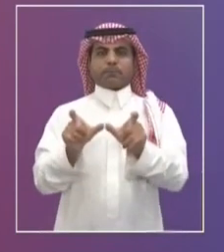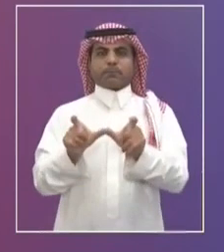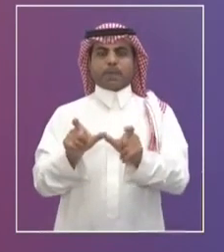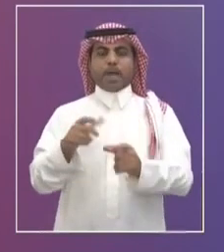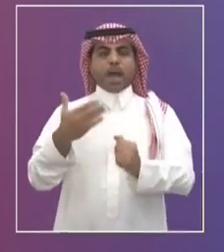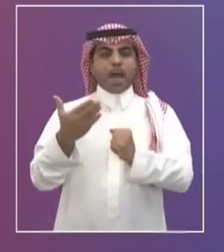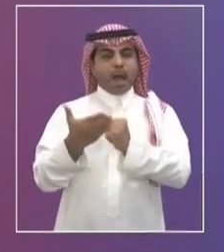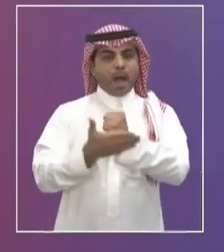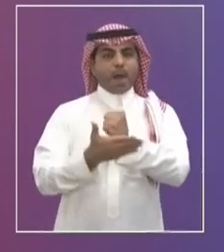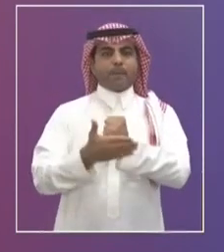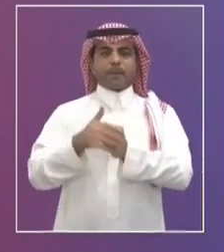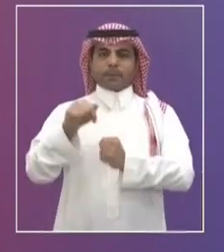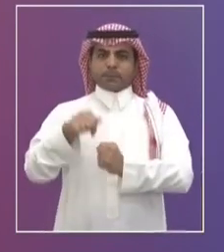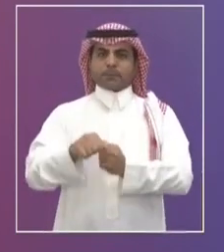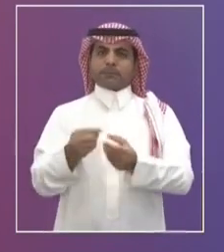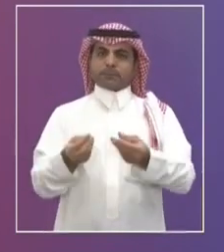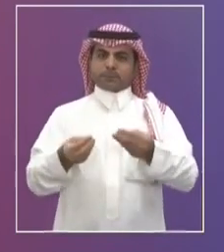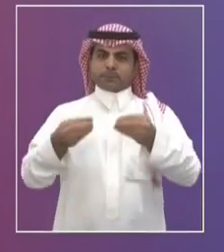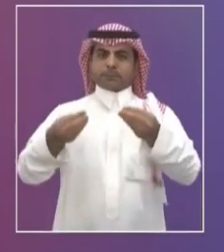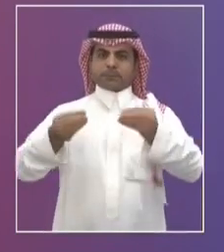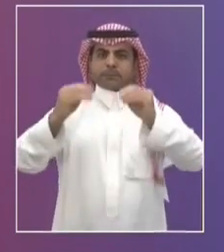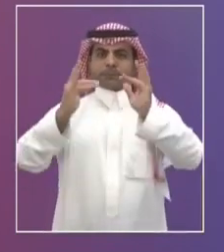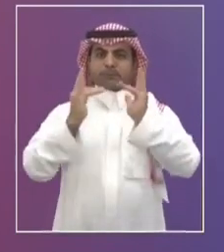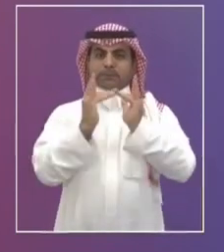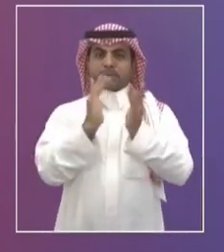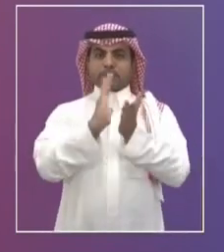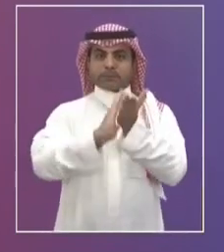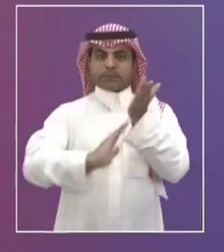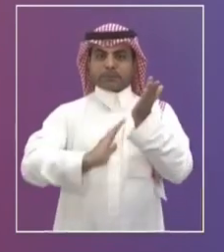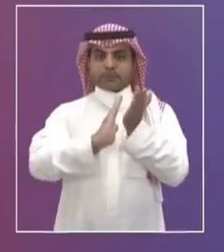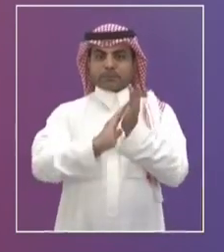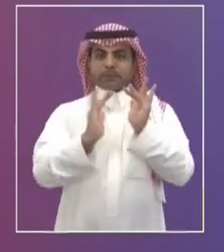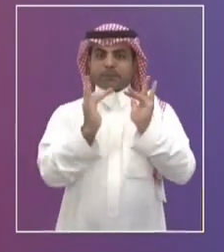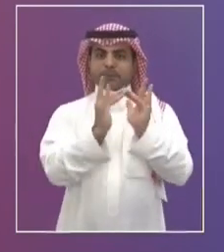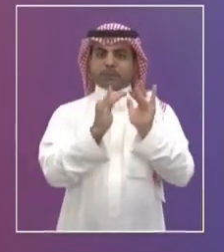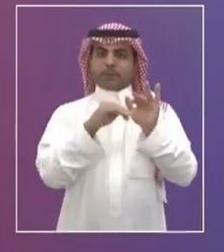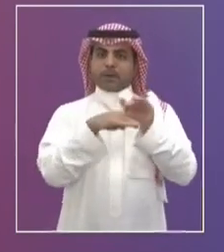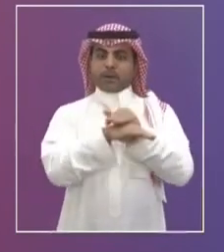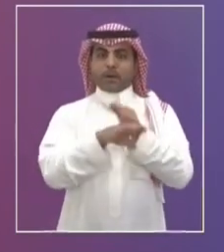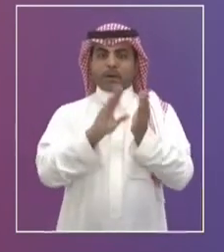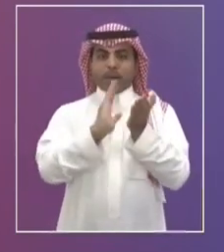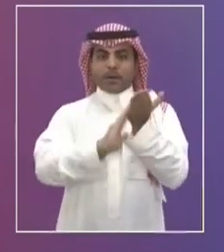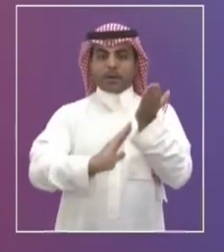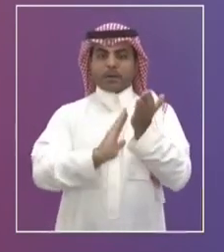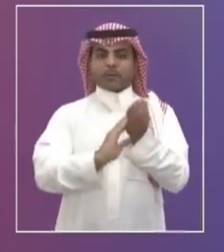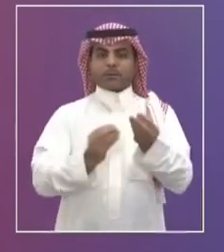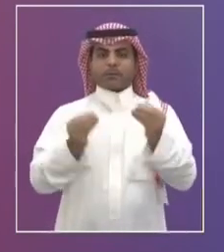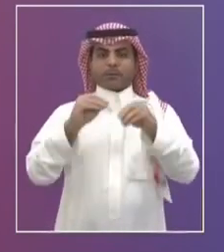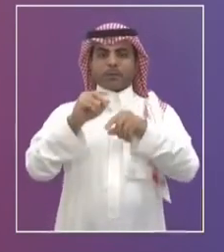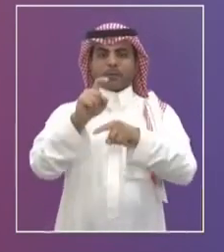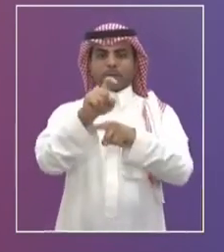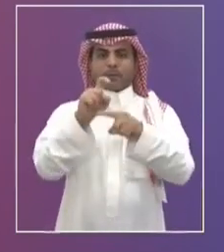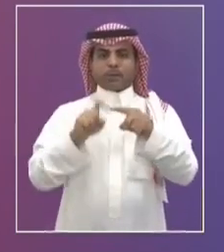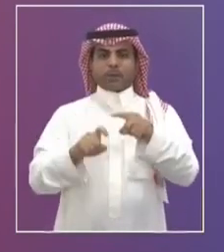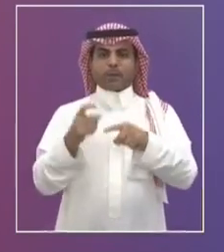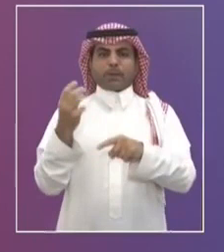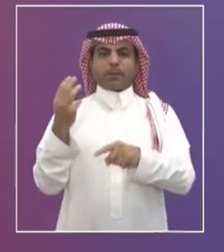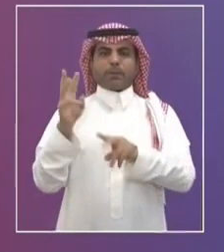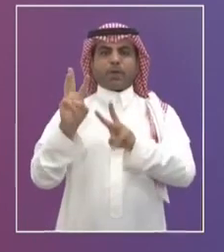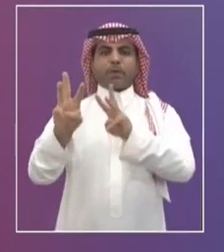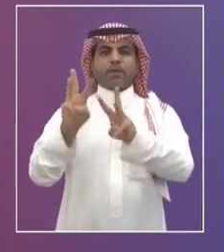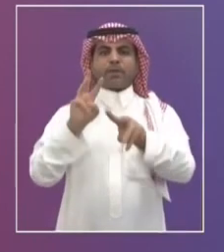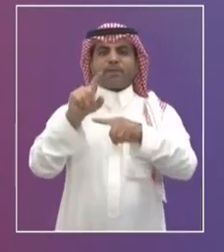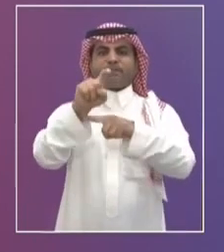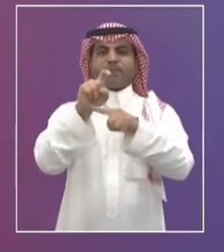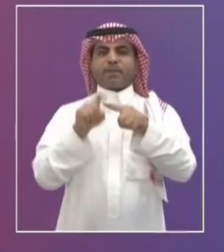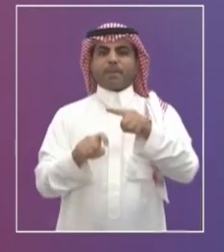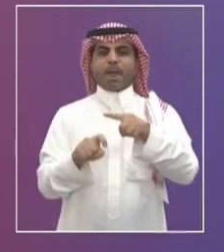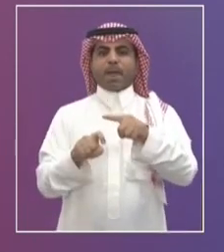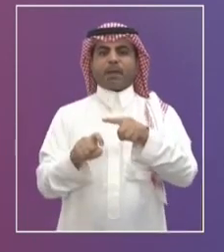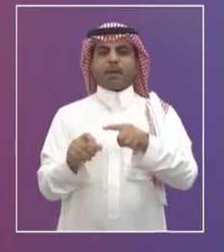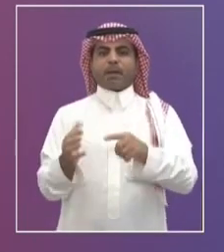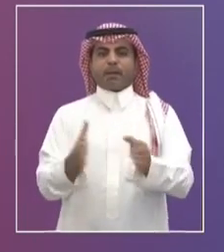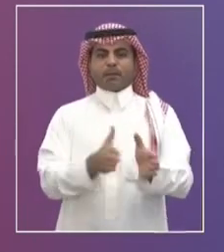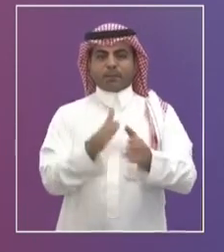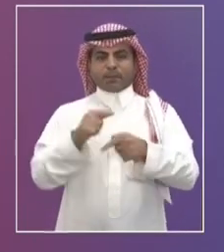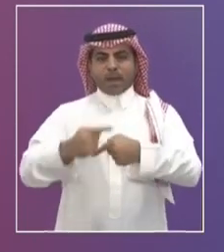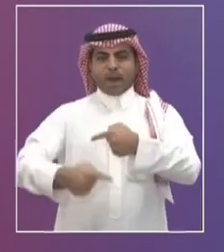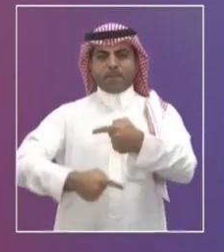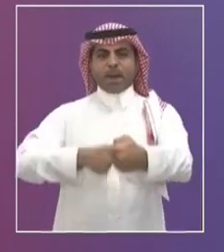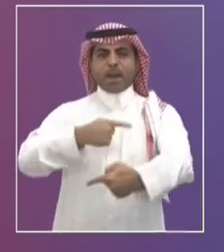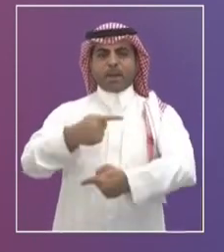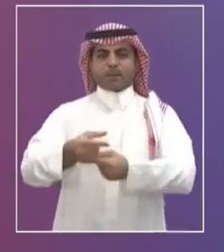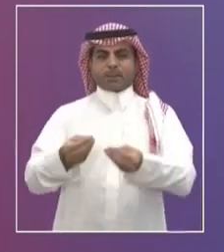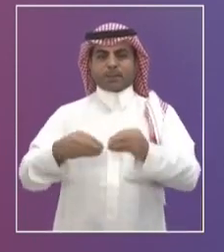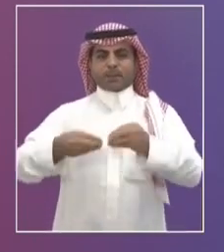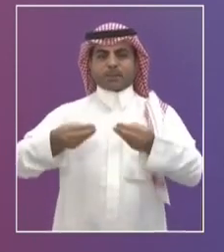عسير بالفعل تم زيادة الأسرة للعنايات المركزة اليوم بنسبة تفوق 33%، وجاري العمل